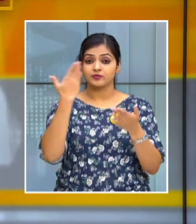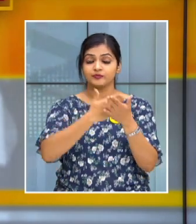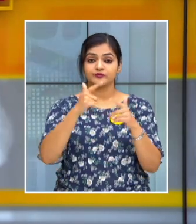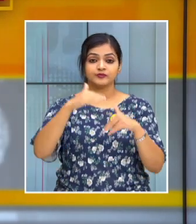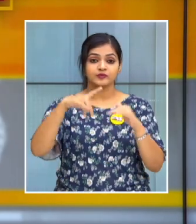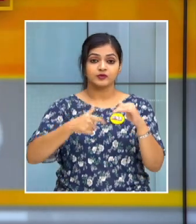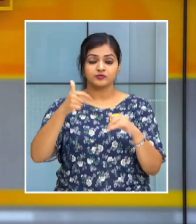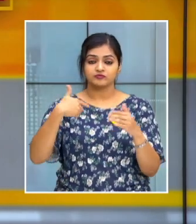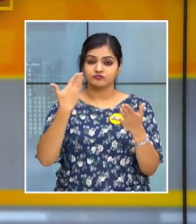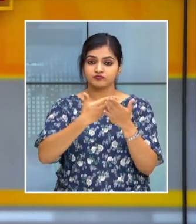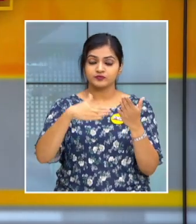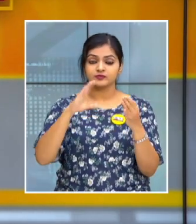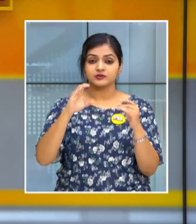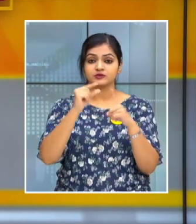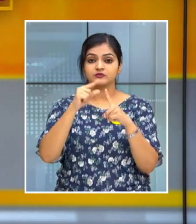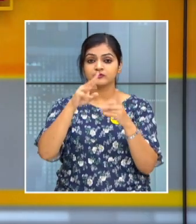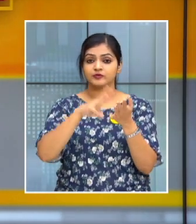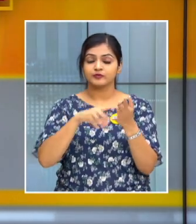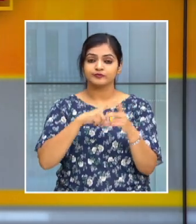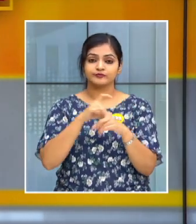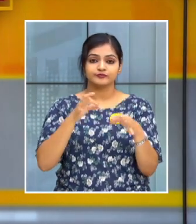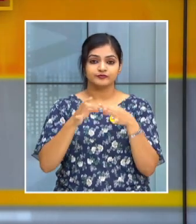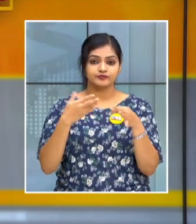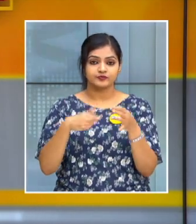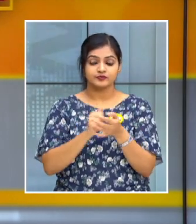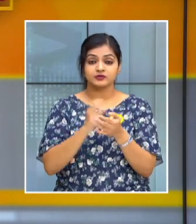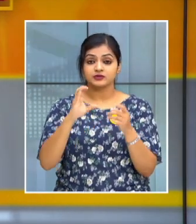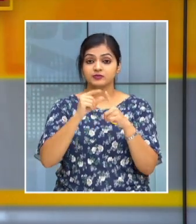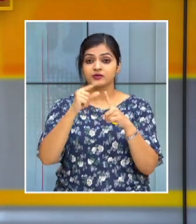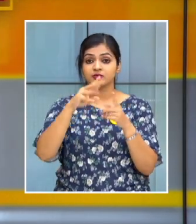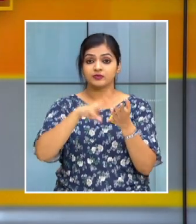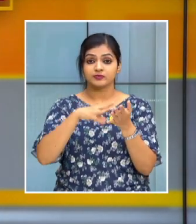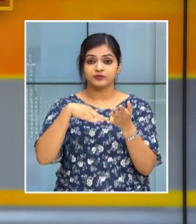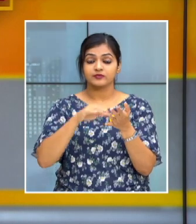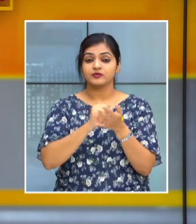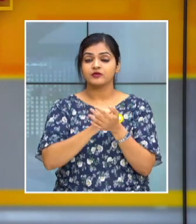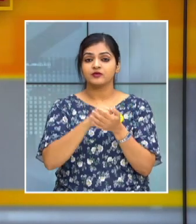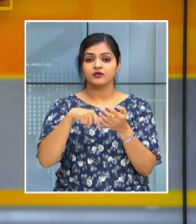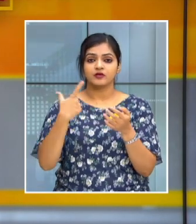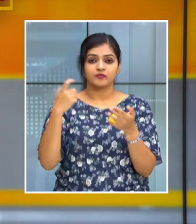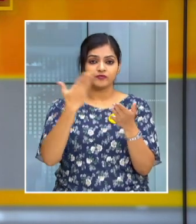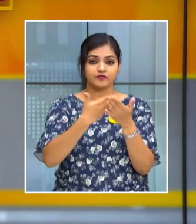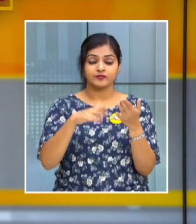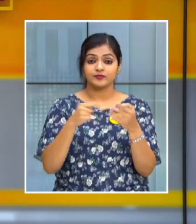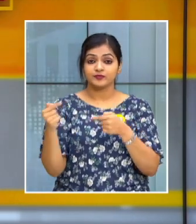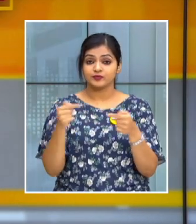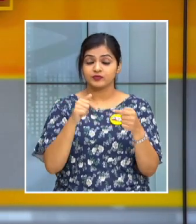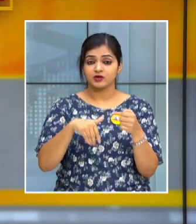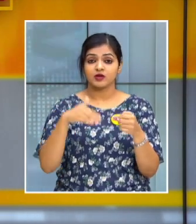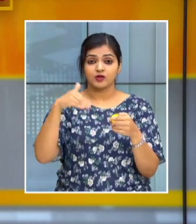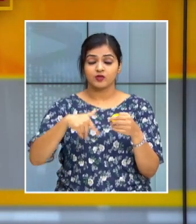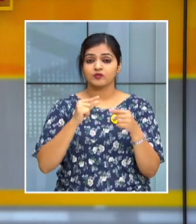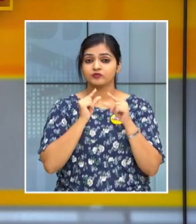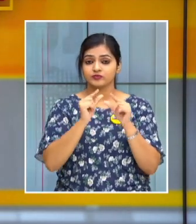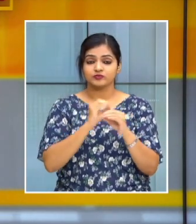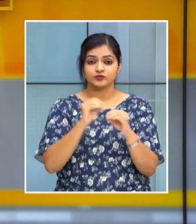പരാതിയുമായി തെരഞ്ഞെടുപ്പ് കമ്മീഷനെ സമീപിക്കുമെന്ന് CPIM-ഉം വ്യക്തമാക്കി. CPIM-ML പരാതി നൽകിയിട്ടുണ്ട്. വിവാദത്തിൽ തൽക്കാലം